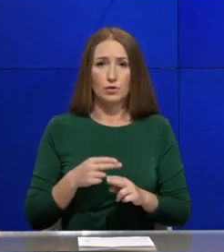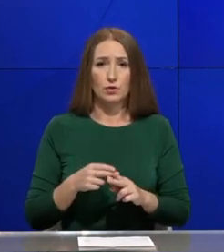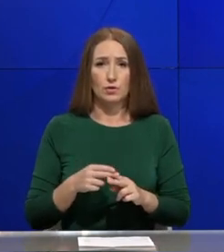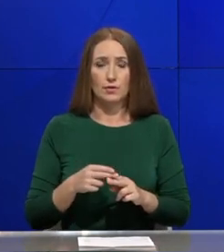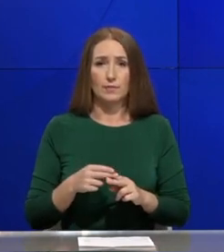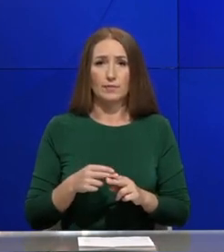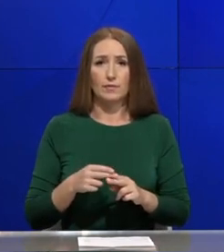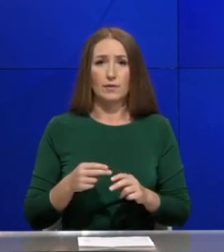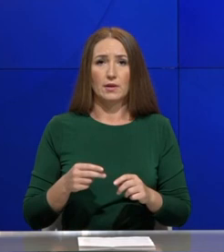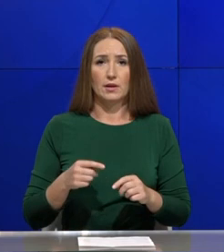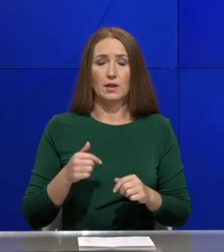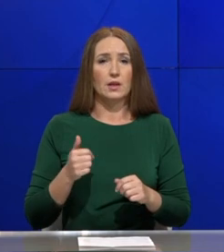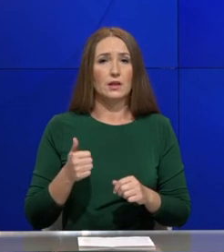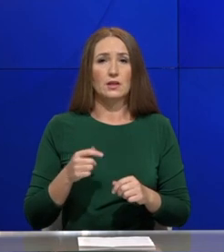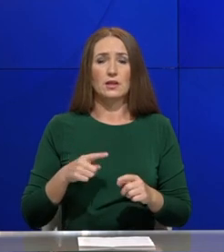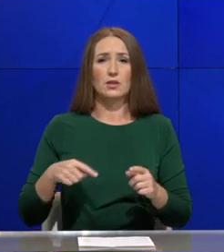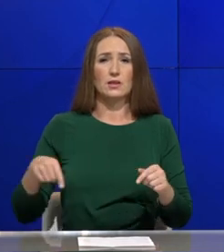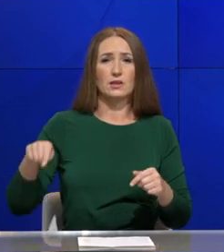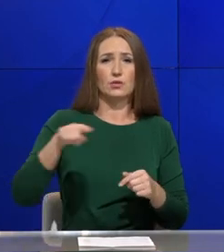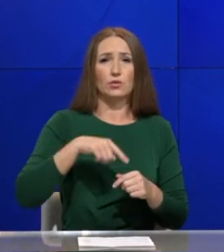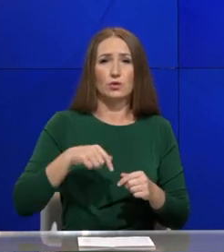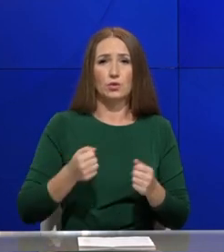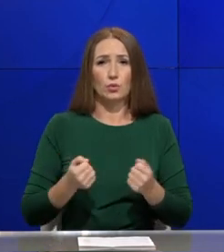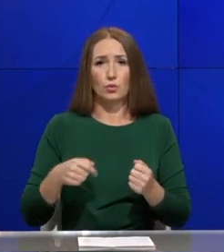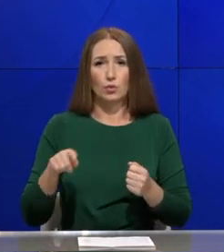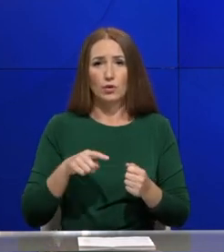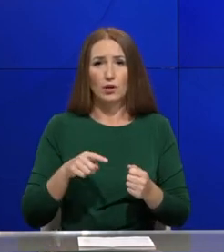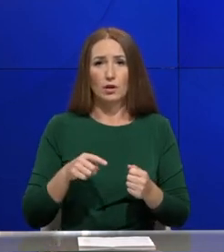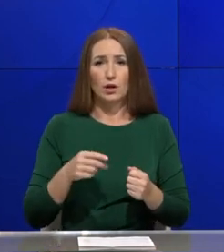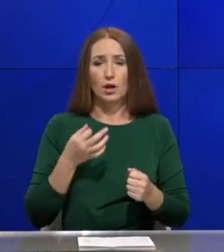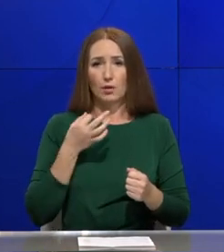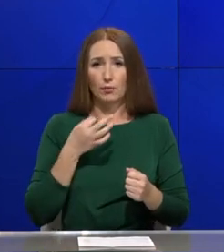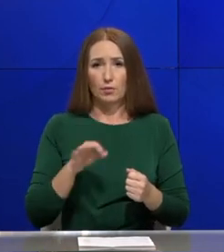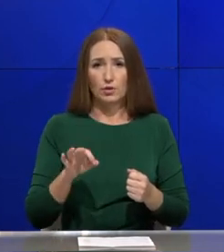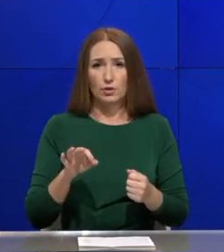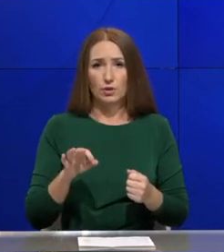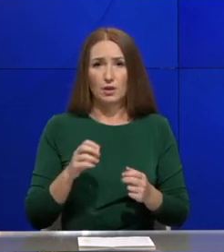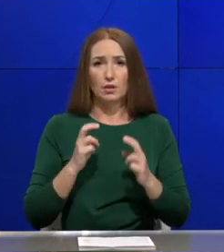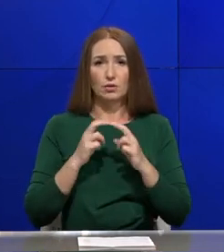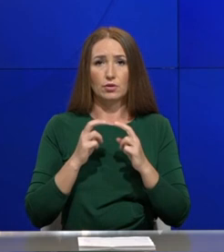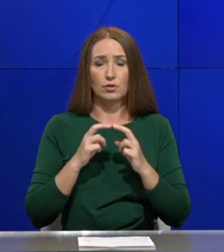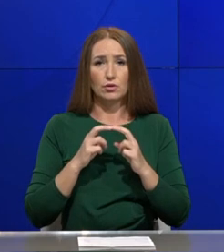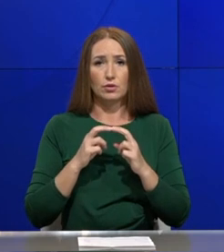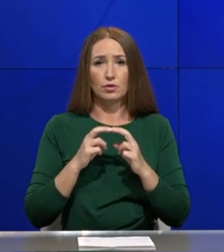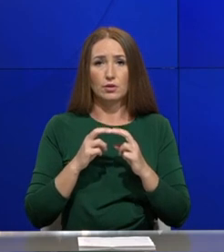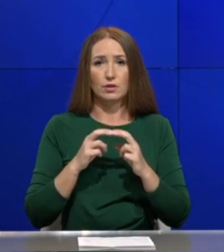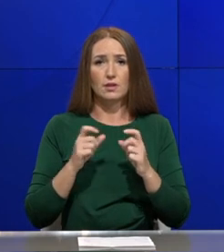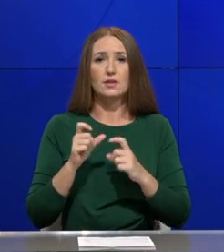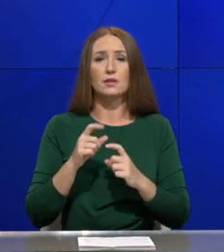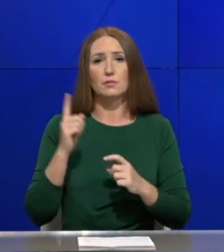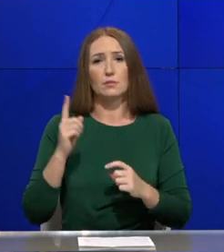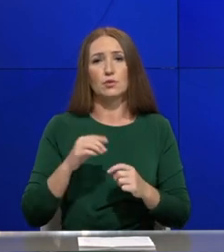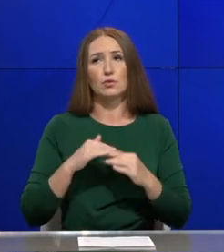iniciranju na izgradnji kružnih tokova i iniciranje za poboljšanje elektroenergetskog sistema koji je preduslov